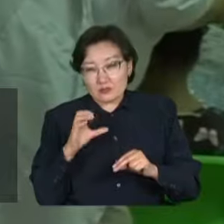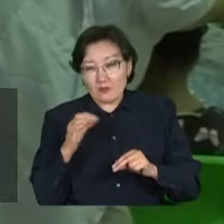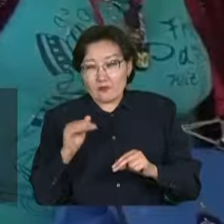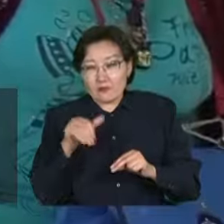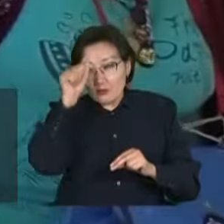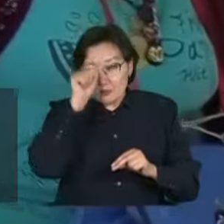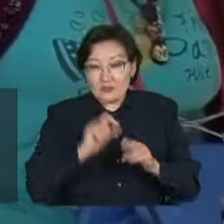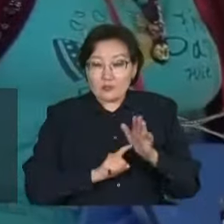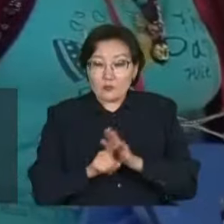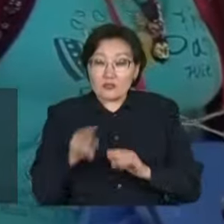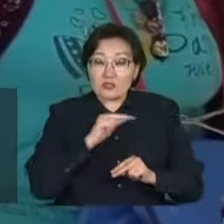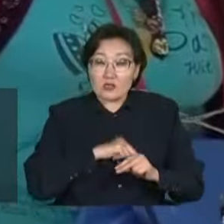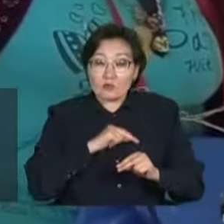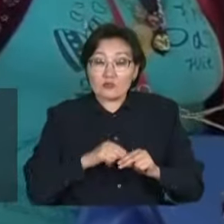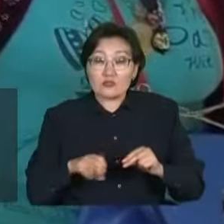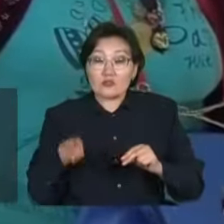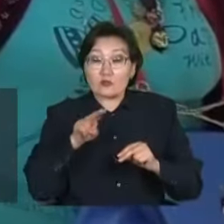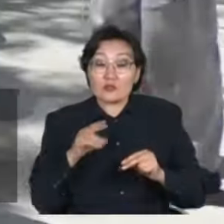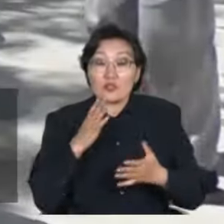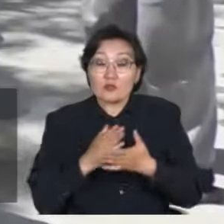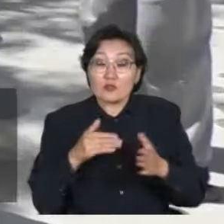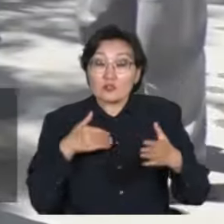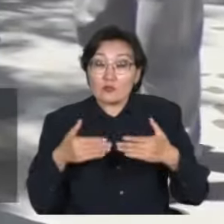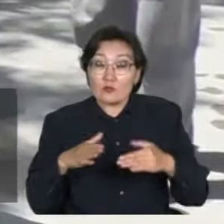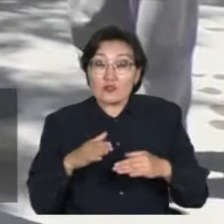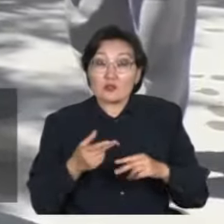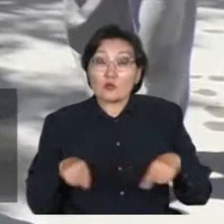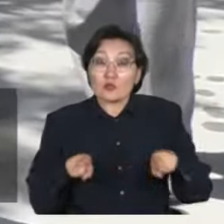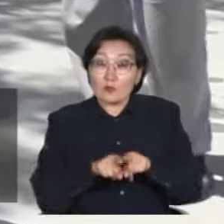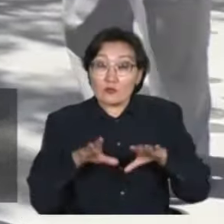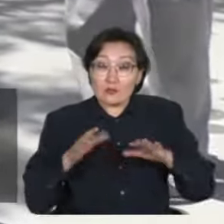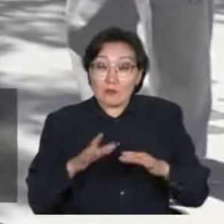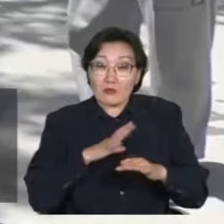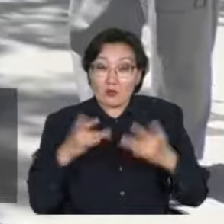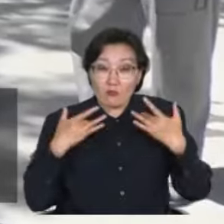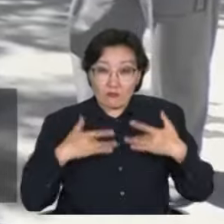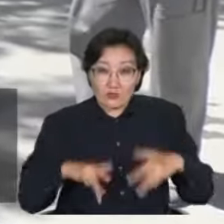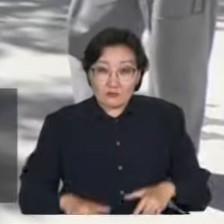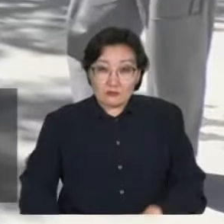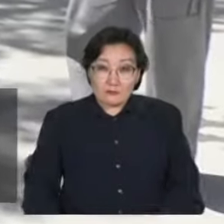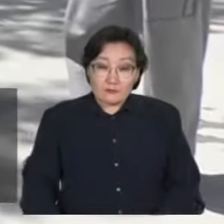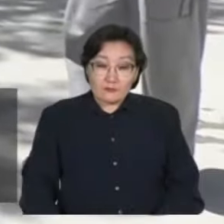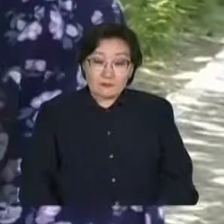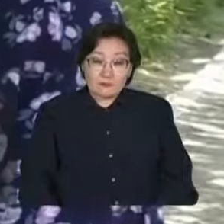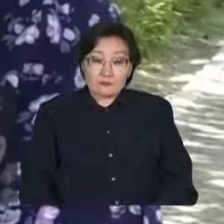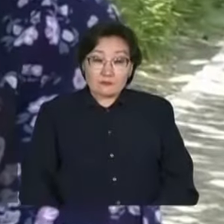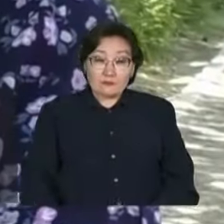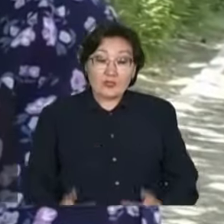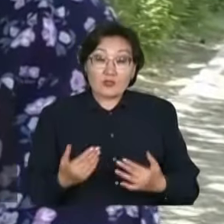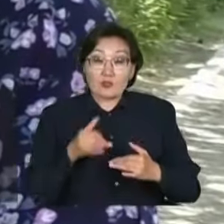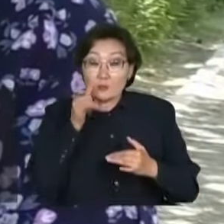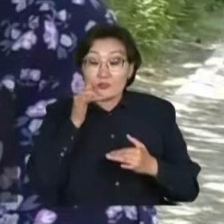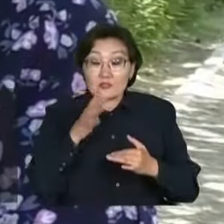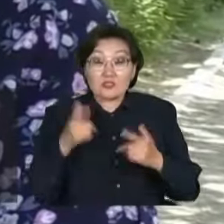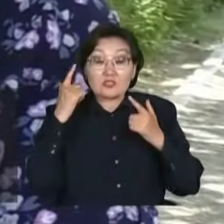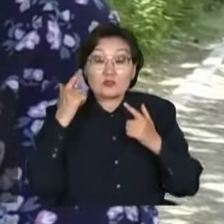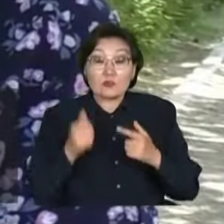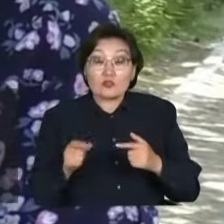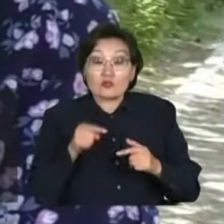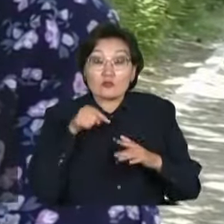случившегося все работники учреждения, имевшие отношение к страшному инциденту, были уволены. Мы не могли знать о том,